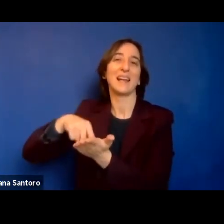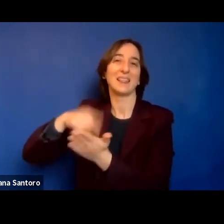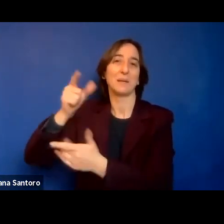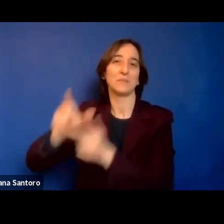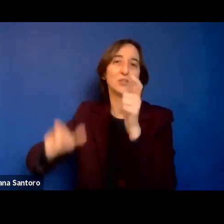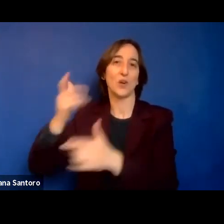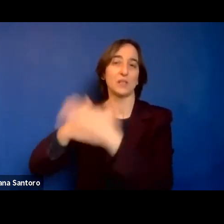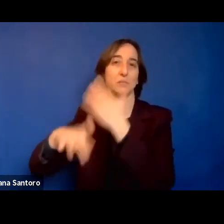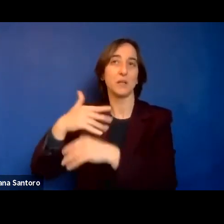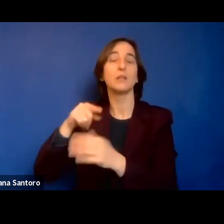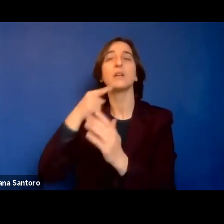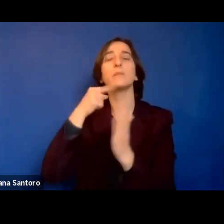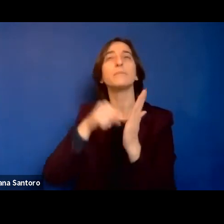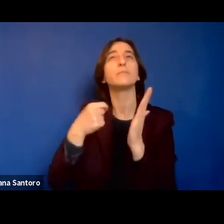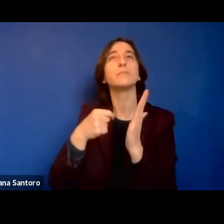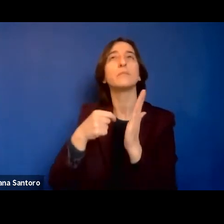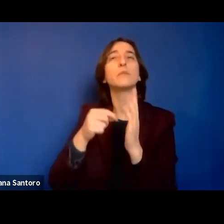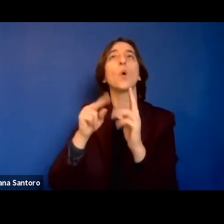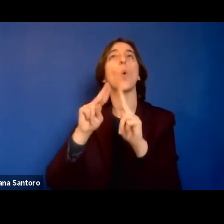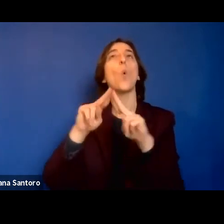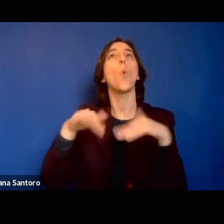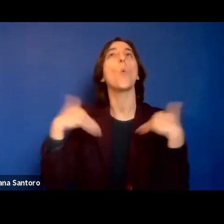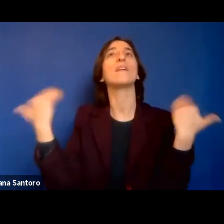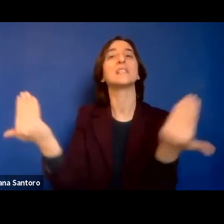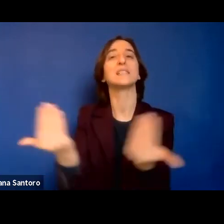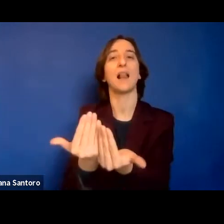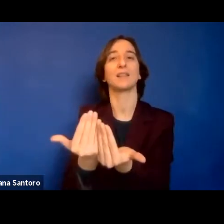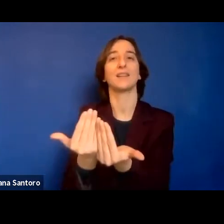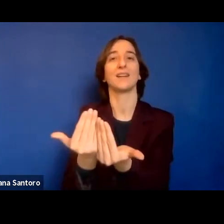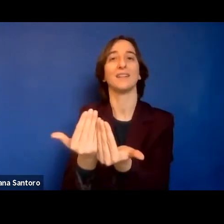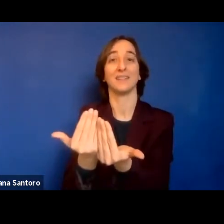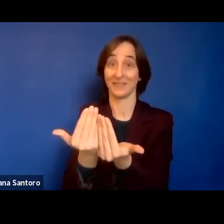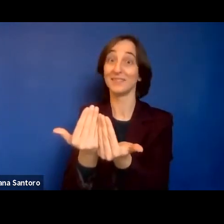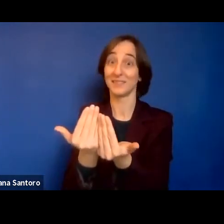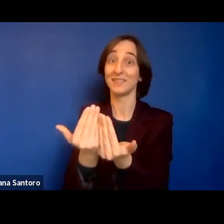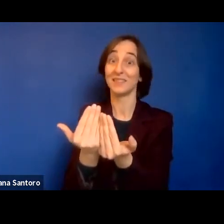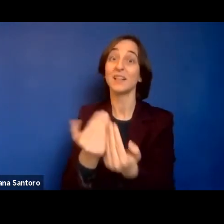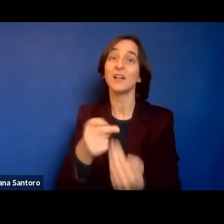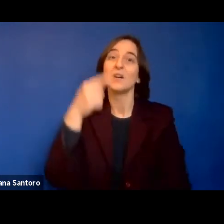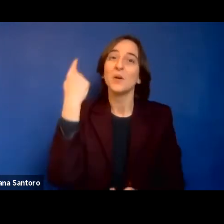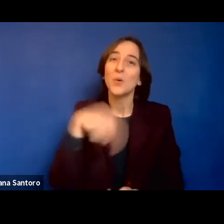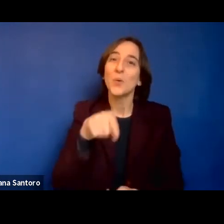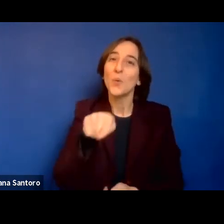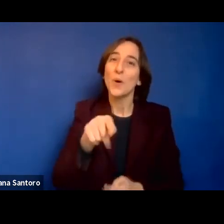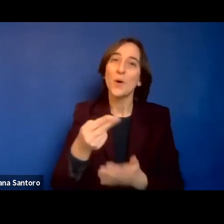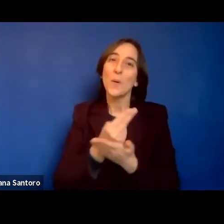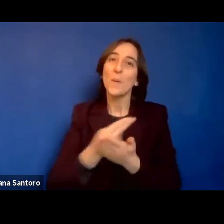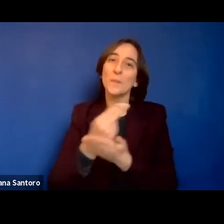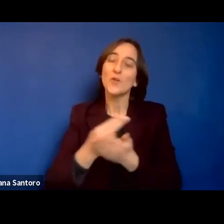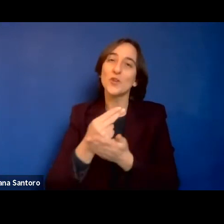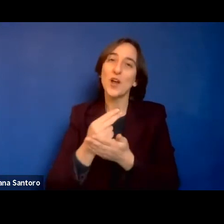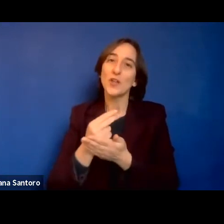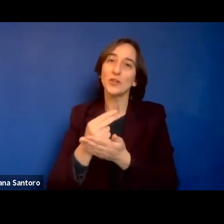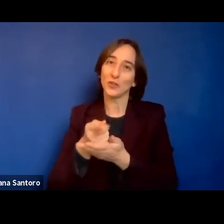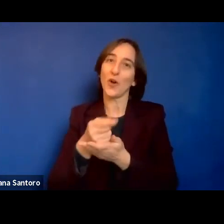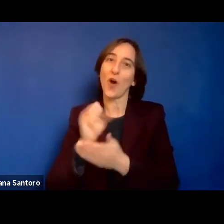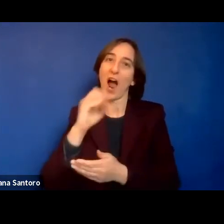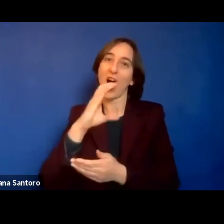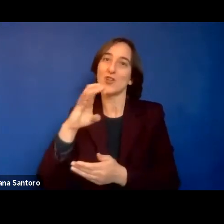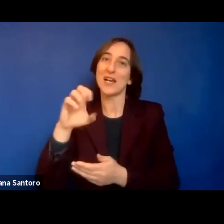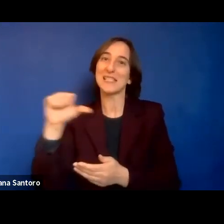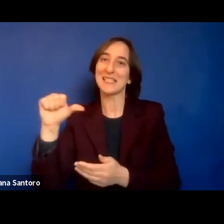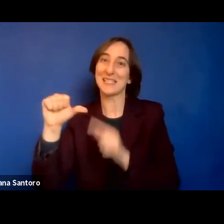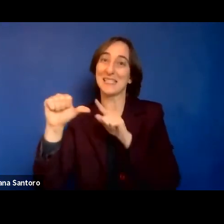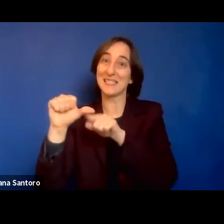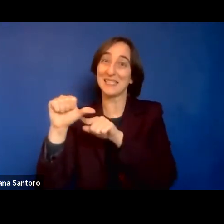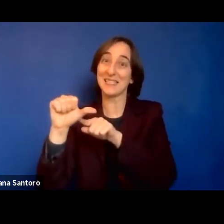so bene che anche il progetto ACCESS, che abbiamo il piacere di sostenere anche economicamente, grazie a quel bando